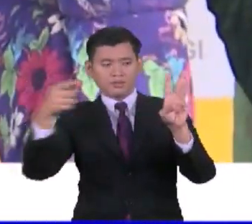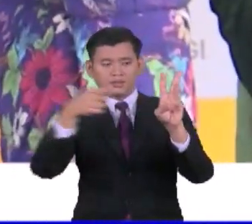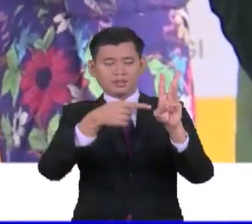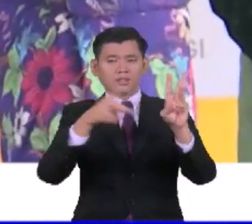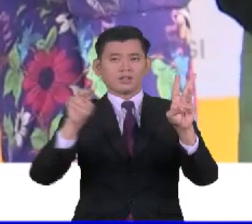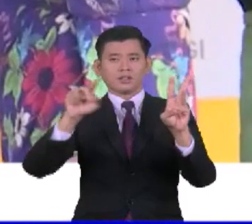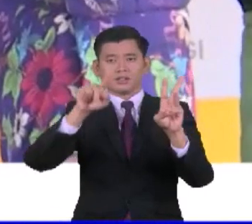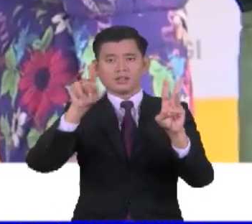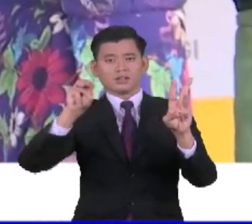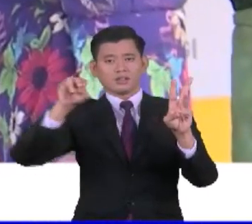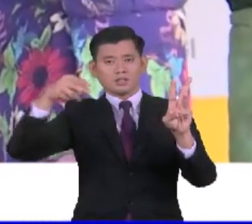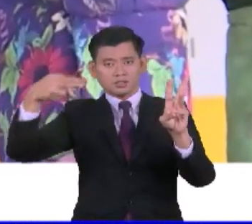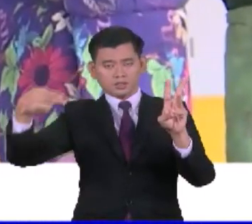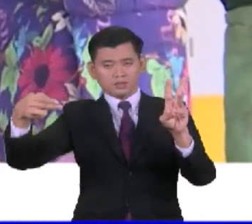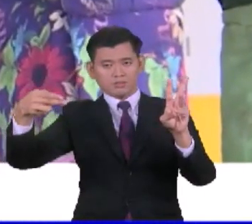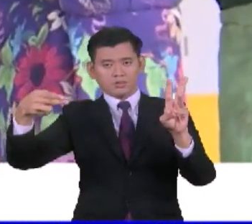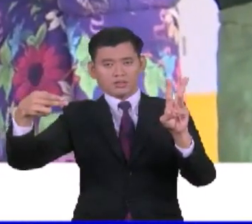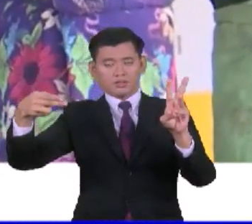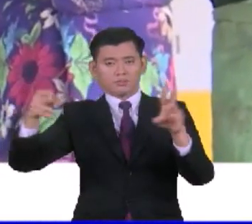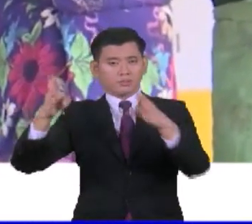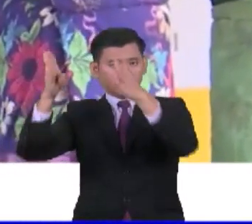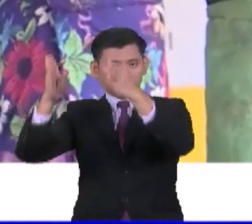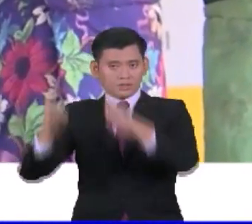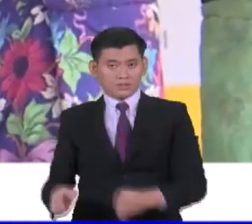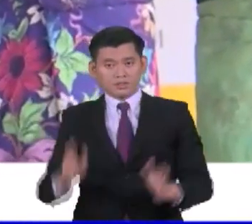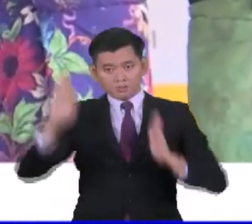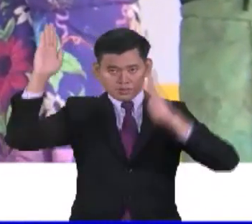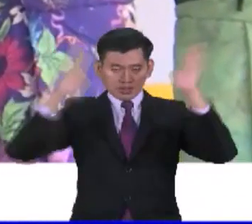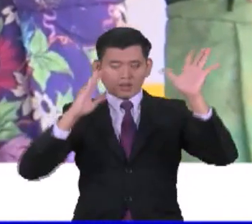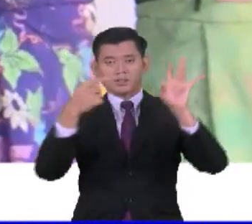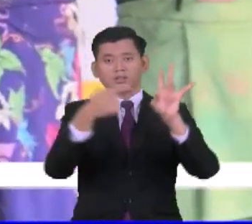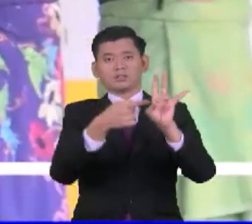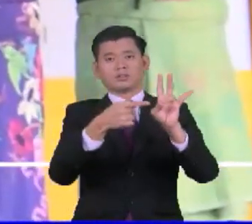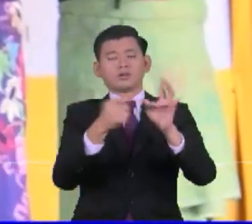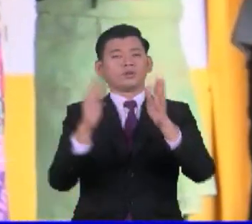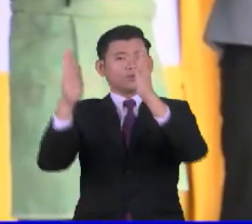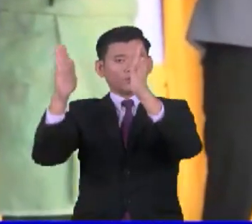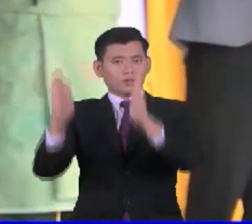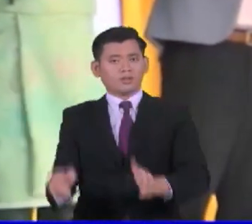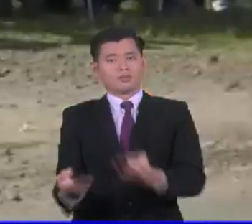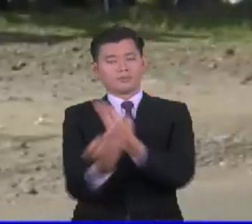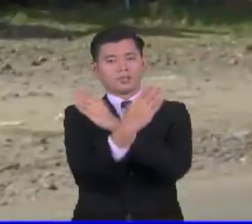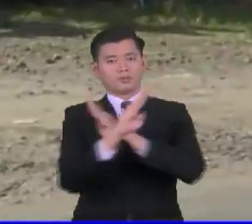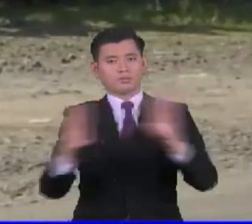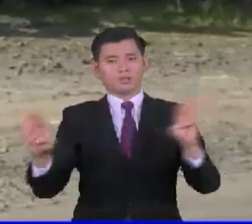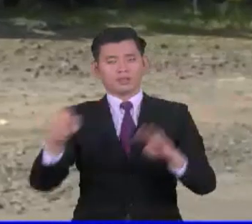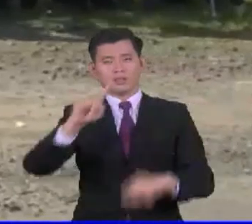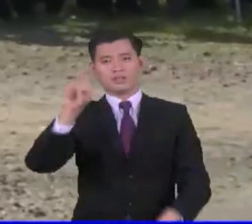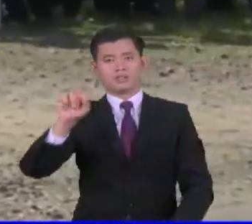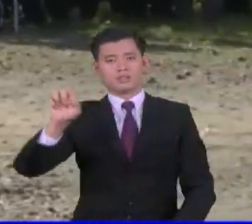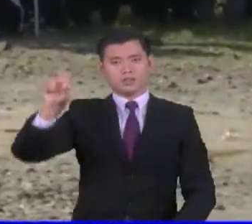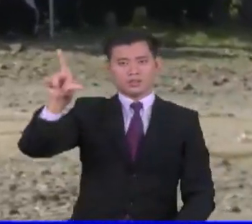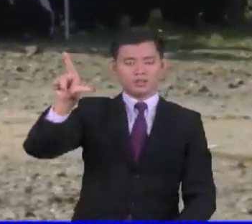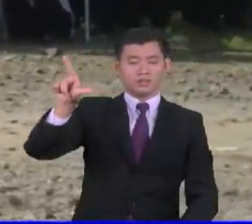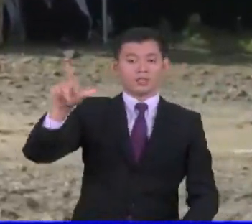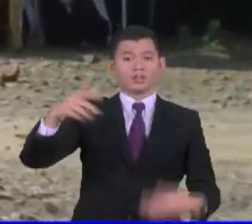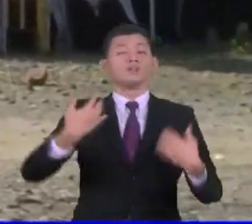hamzahwati Wali mewakili Pati bangsa Malaysia serta calon bebas Zulfadli Syiah 2020